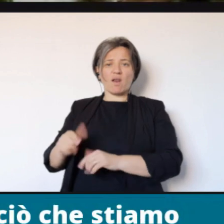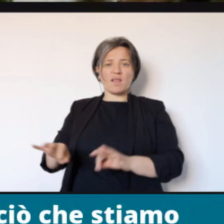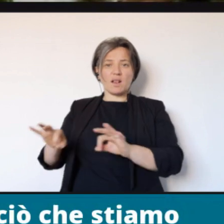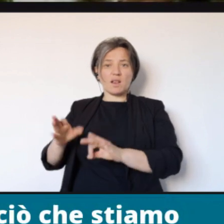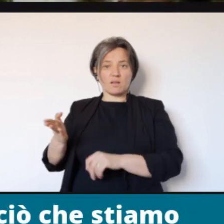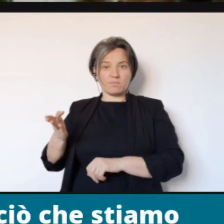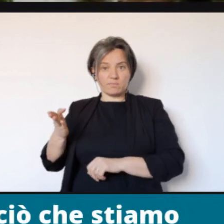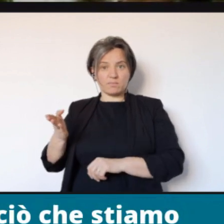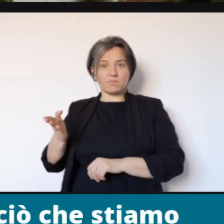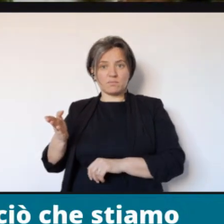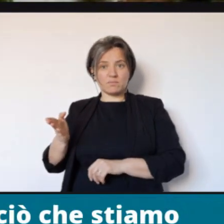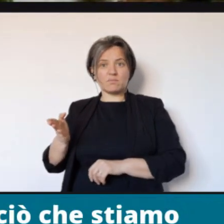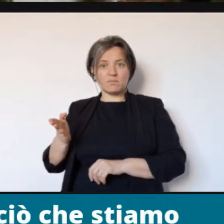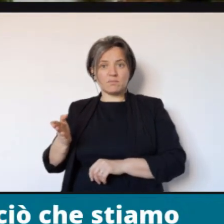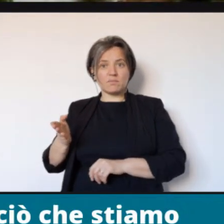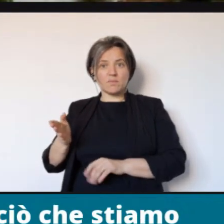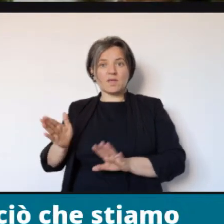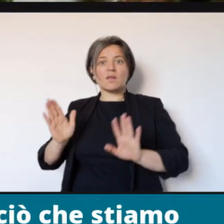lavori,